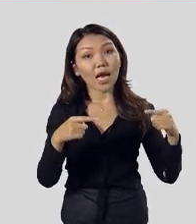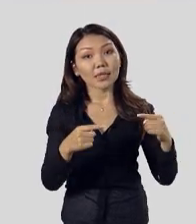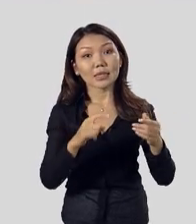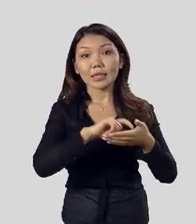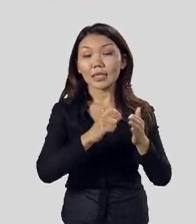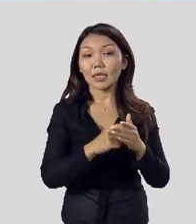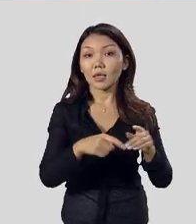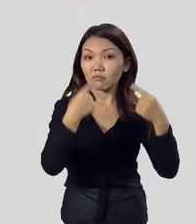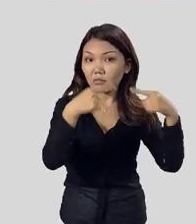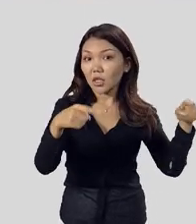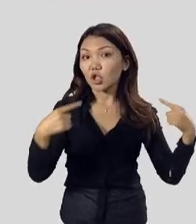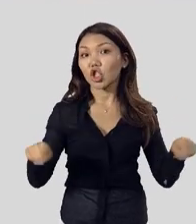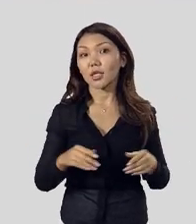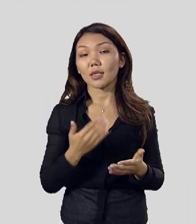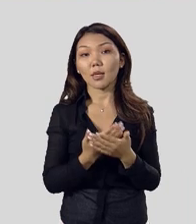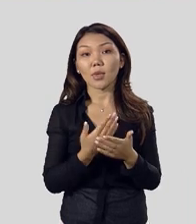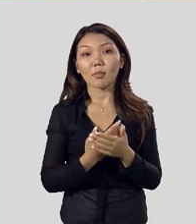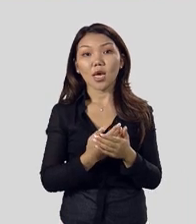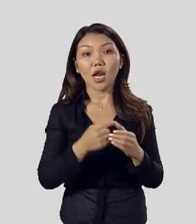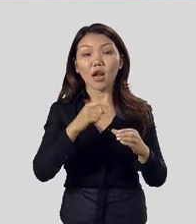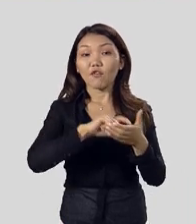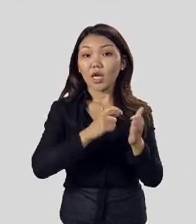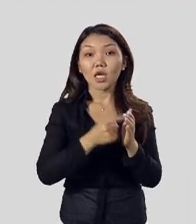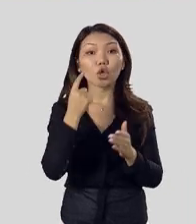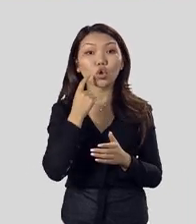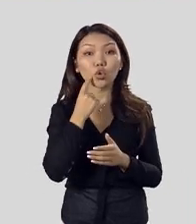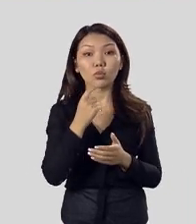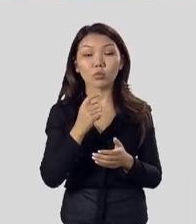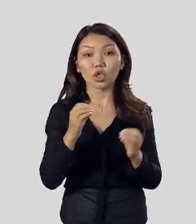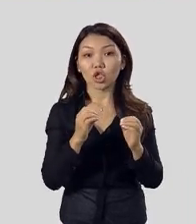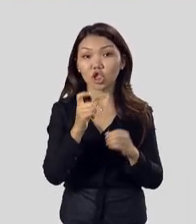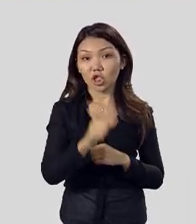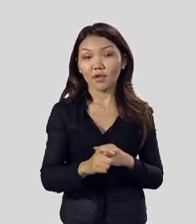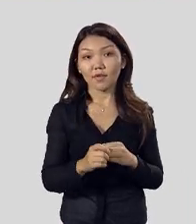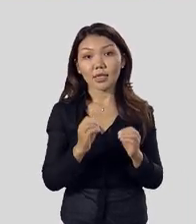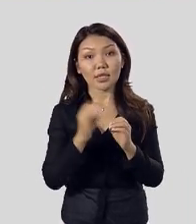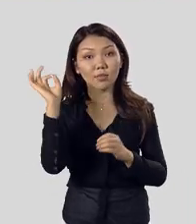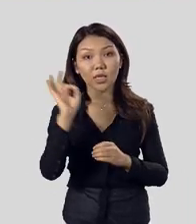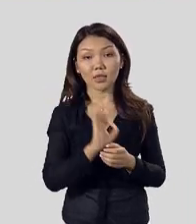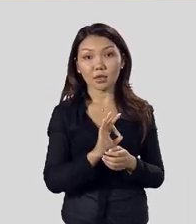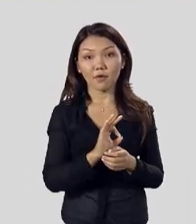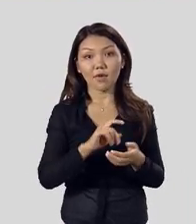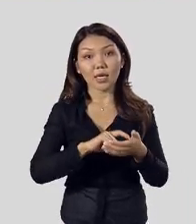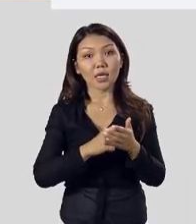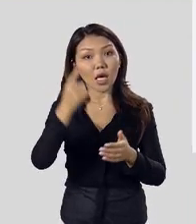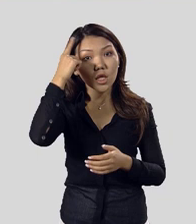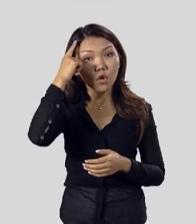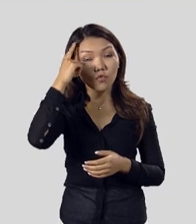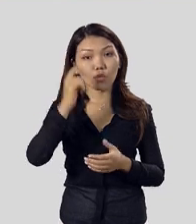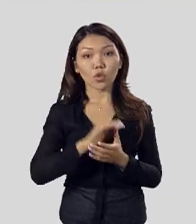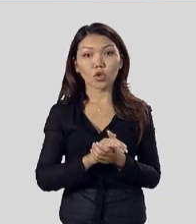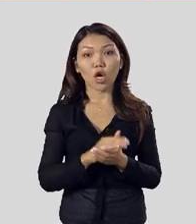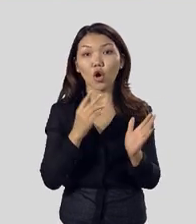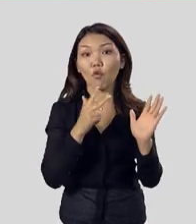например в клетках зуба человека воды 10 процентов в клетках головного мозга 85